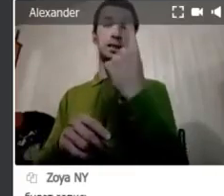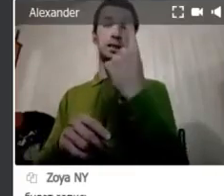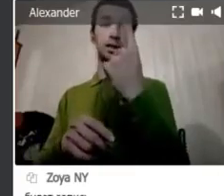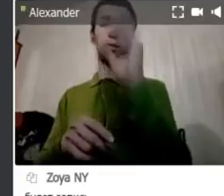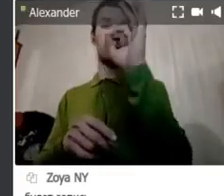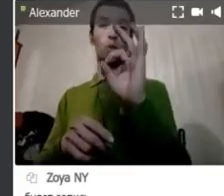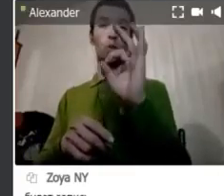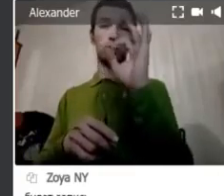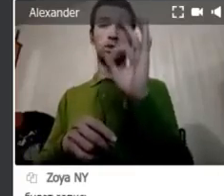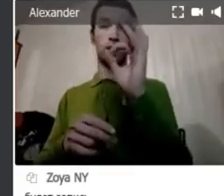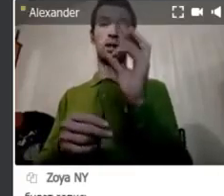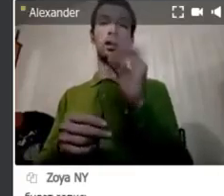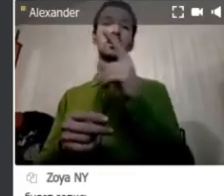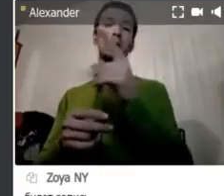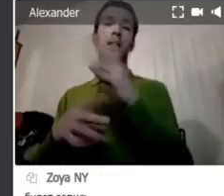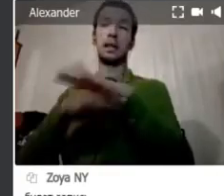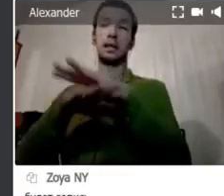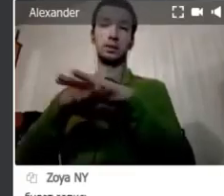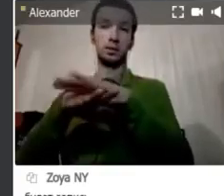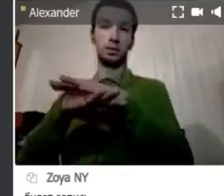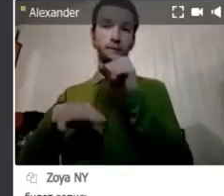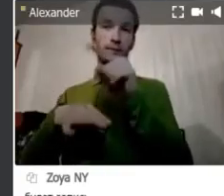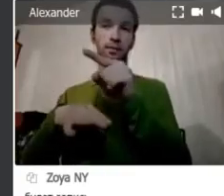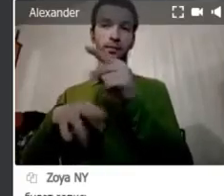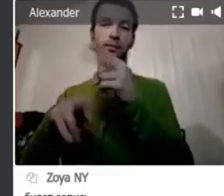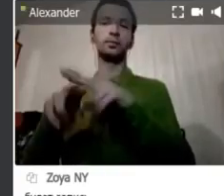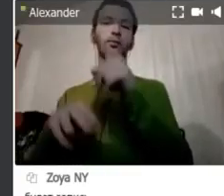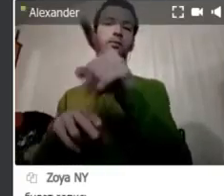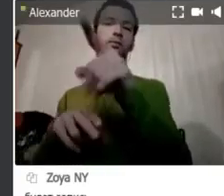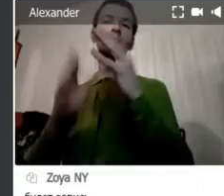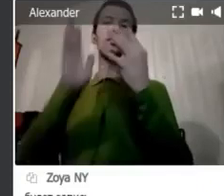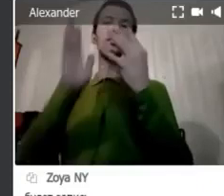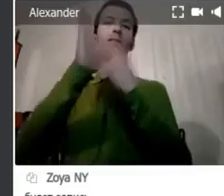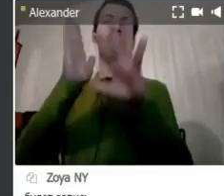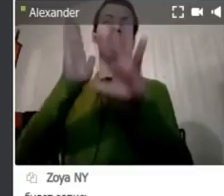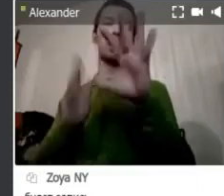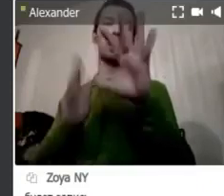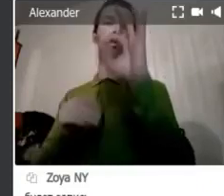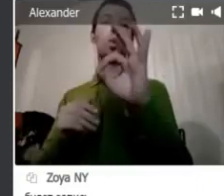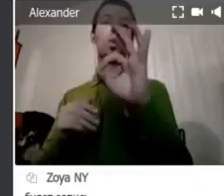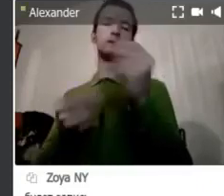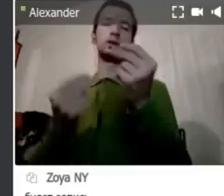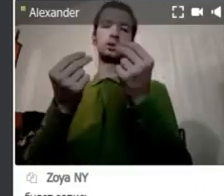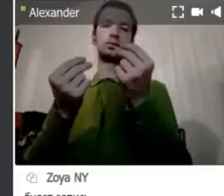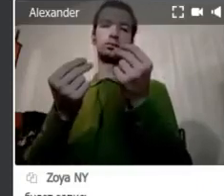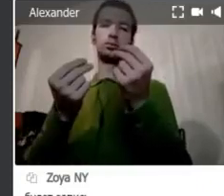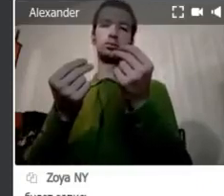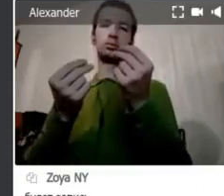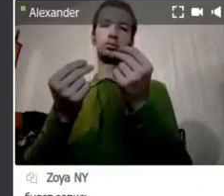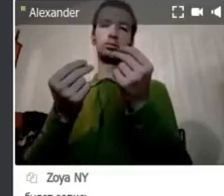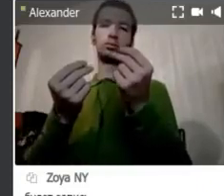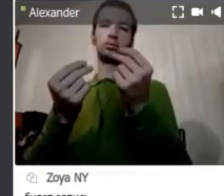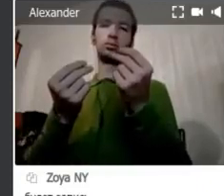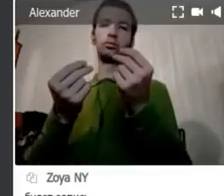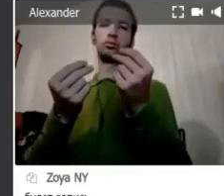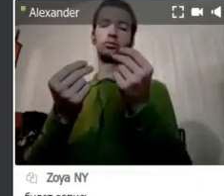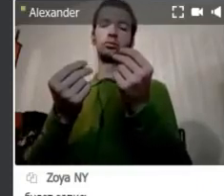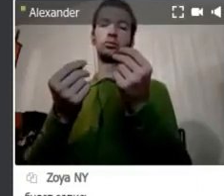Почему туда люди стремятся? Да потому что там много денег, потому что там можно получать пассивный доход, то есть